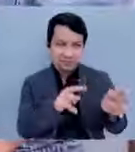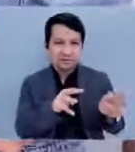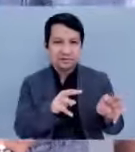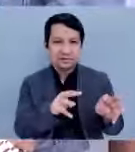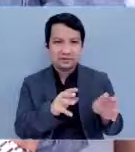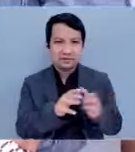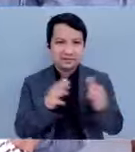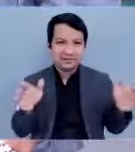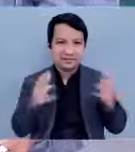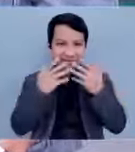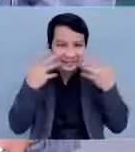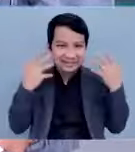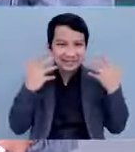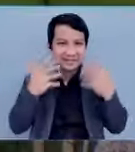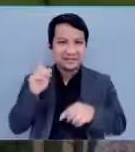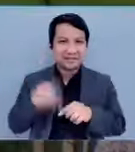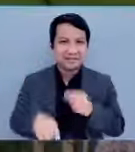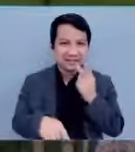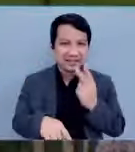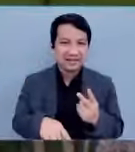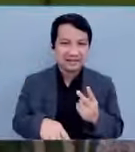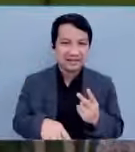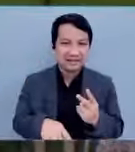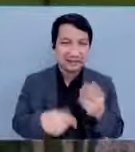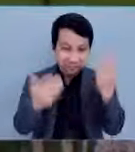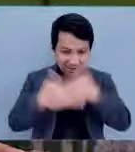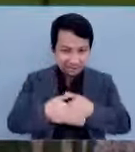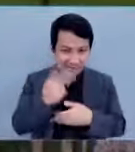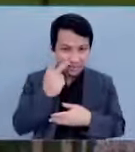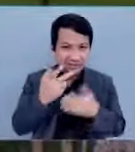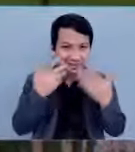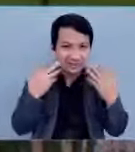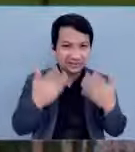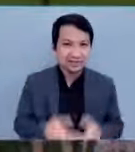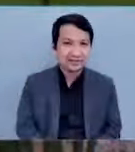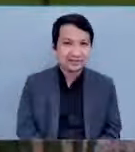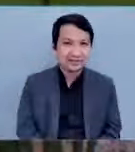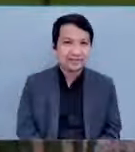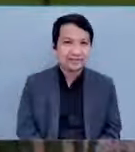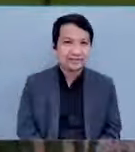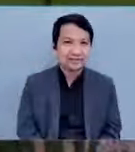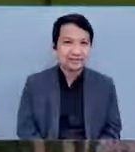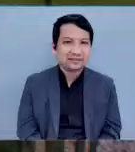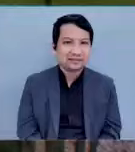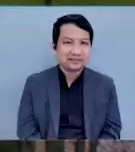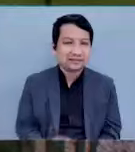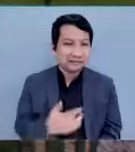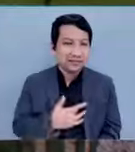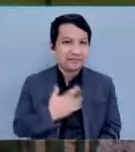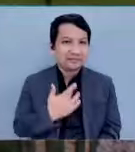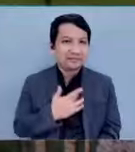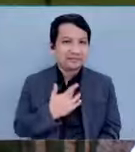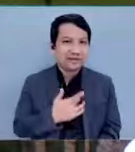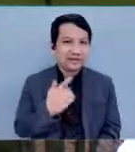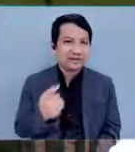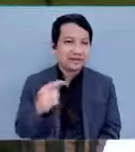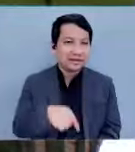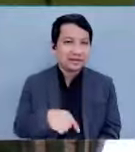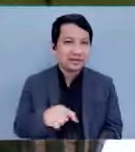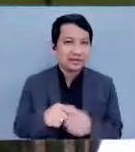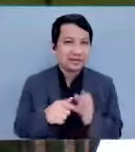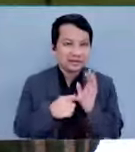ngiti mo kahit hindi nakikita sa dilim. Bakit? Parang finifeel ko lang po yung ano yung moment po